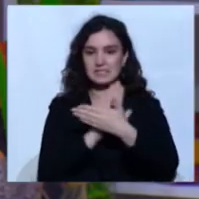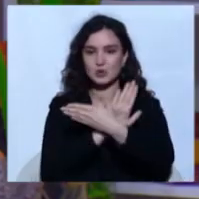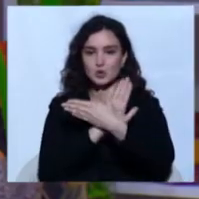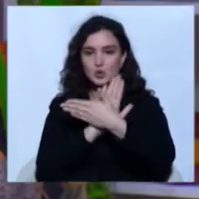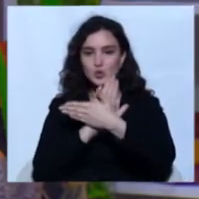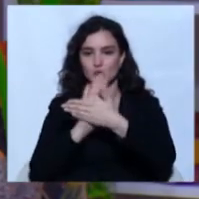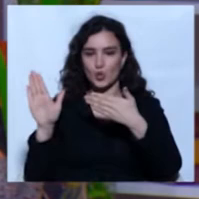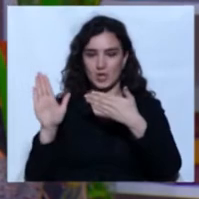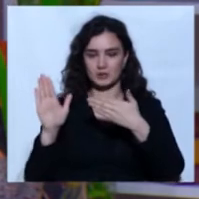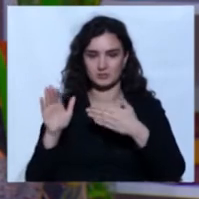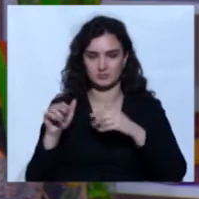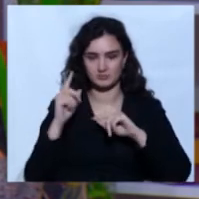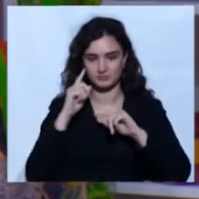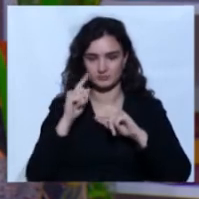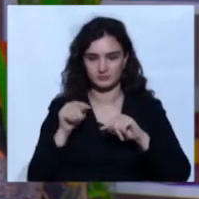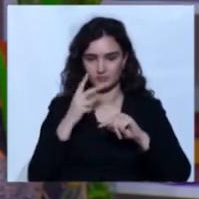სწორად გადმოტანა.